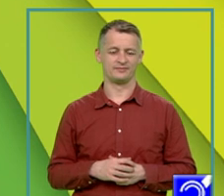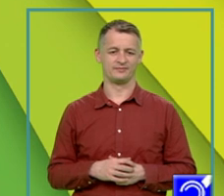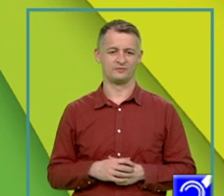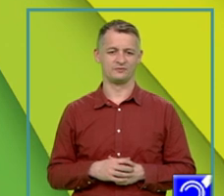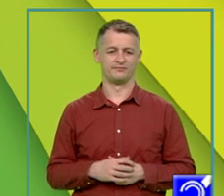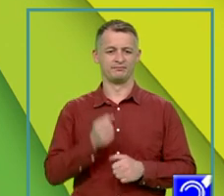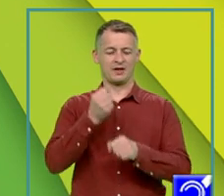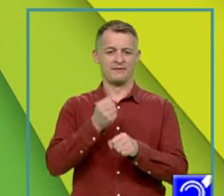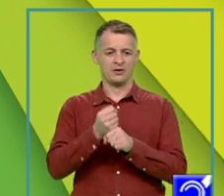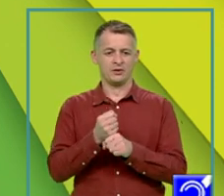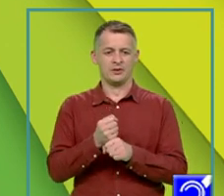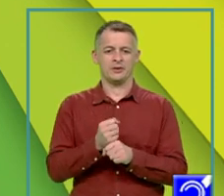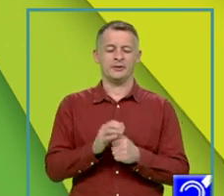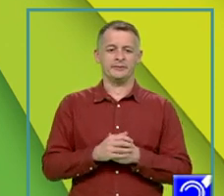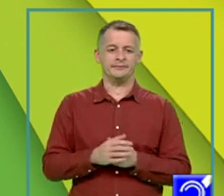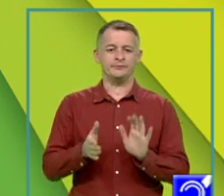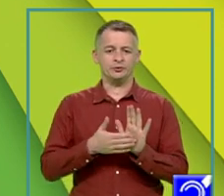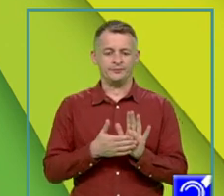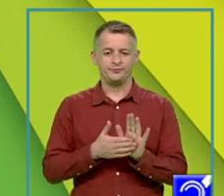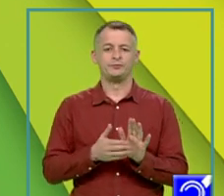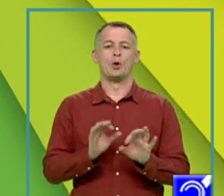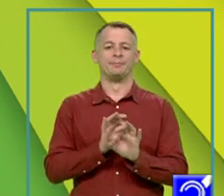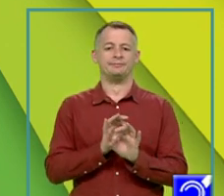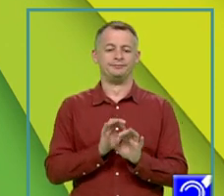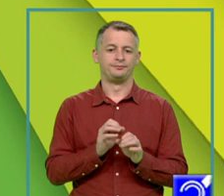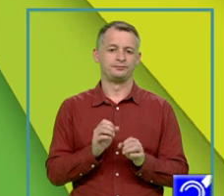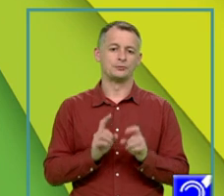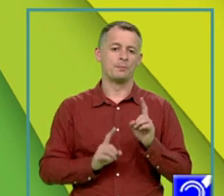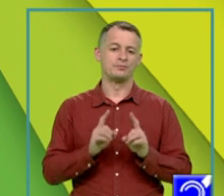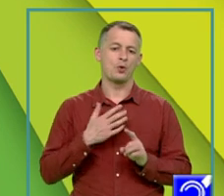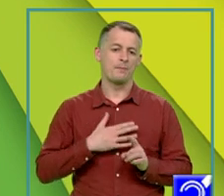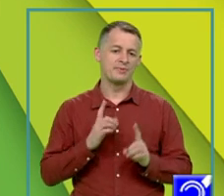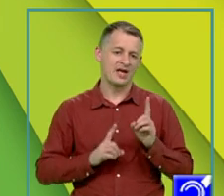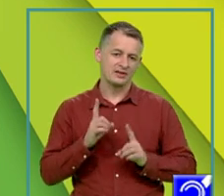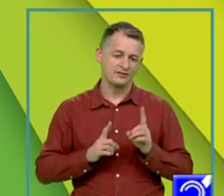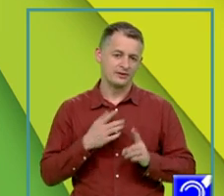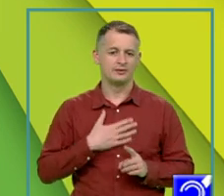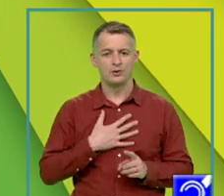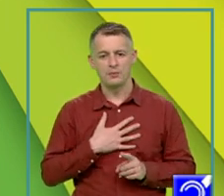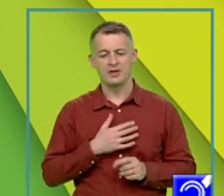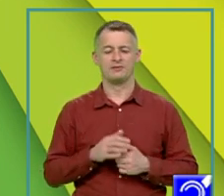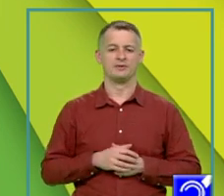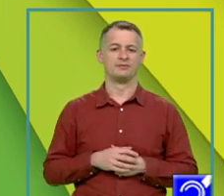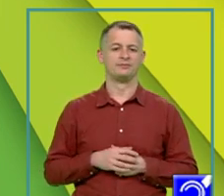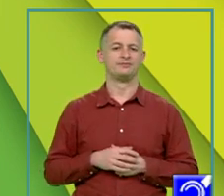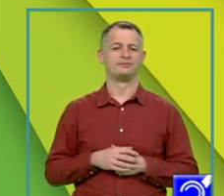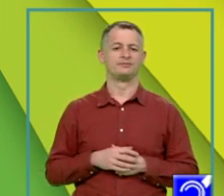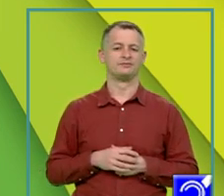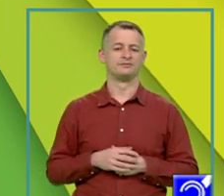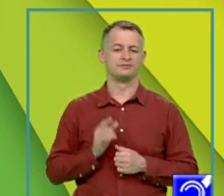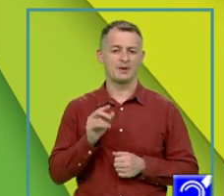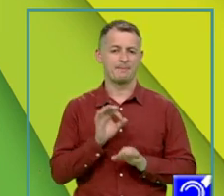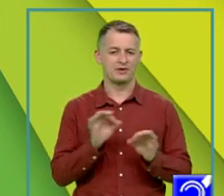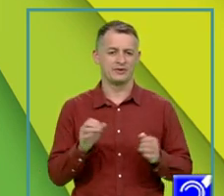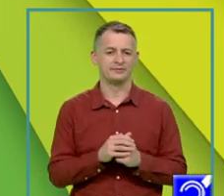am format condițional optativ timpul perfect al verbului a dansa cu verbul auxiliar a avea și verbul